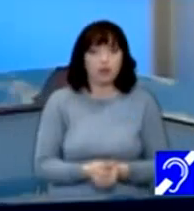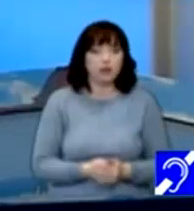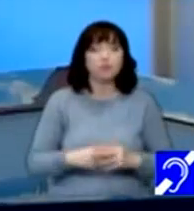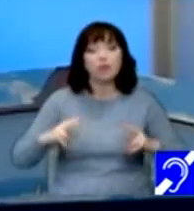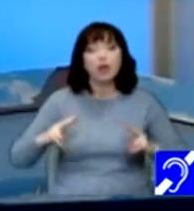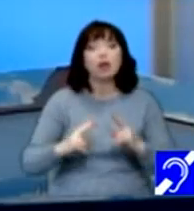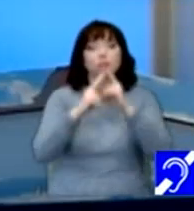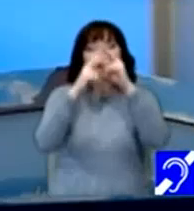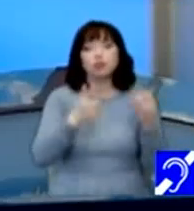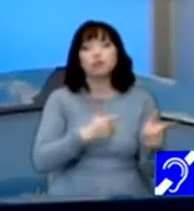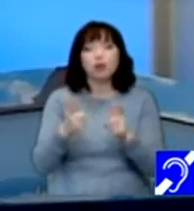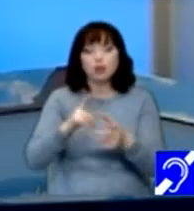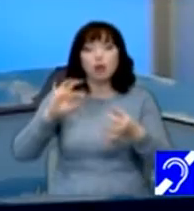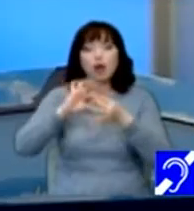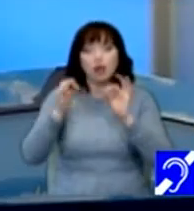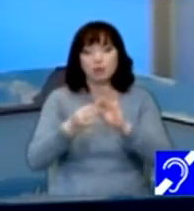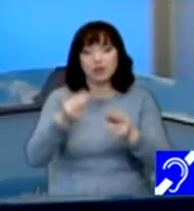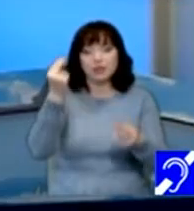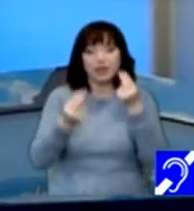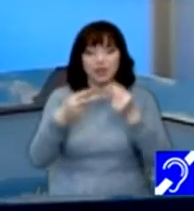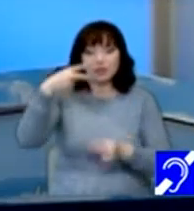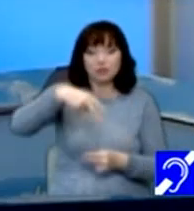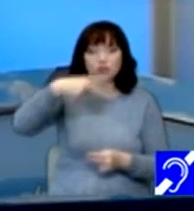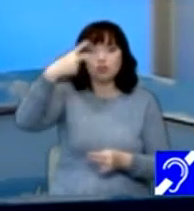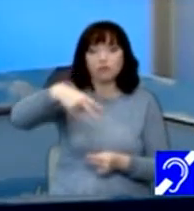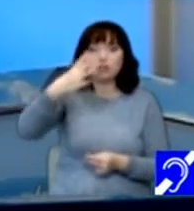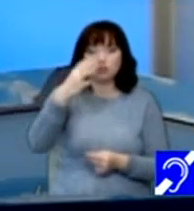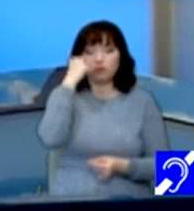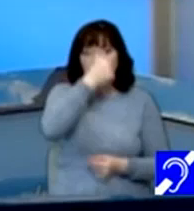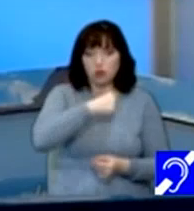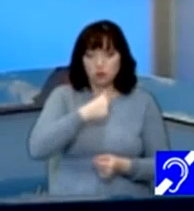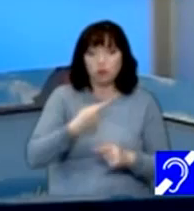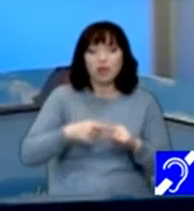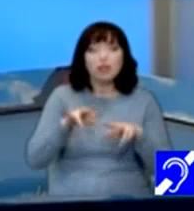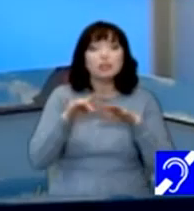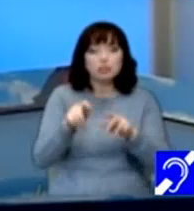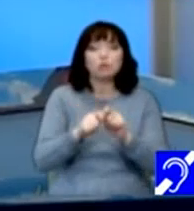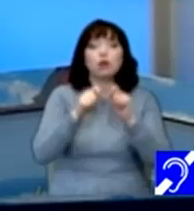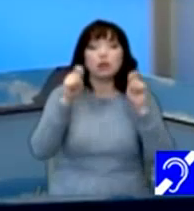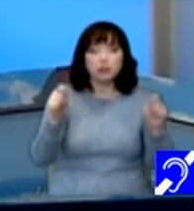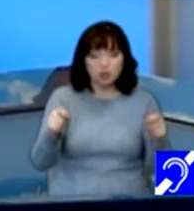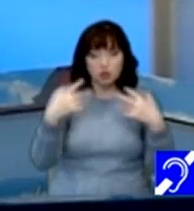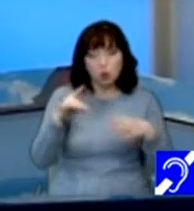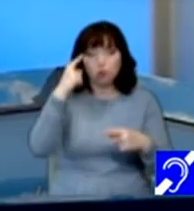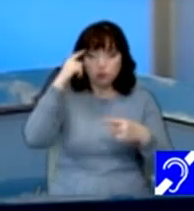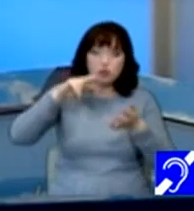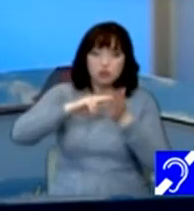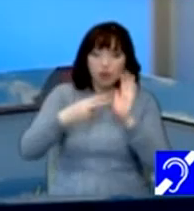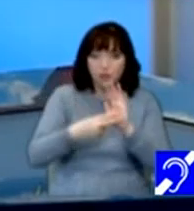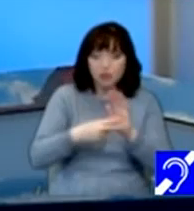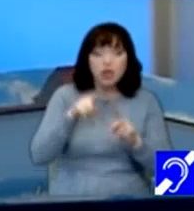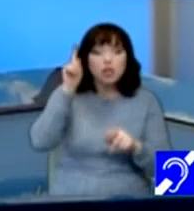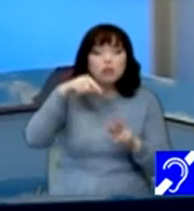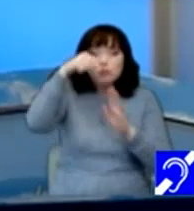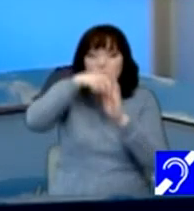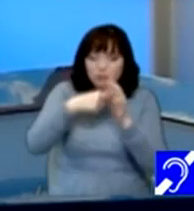Parisul se pregătește pentru Jocurile Olimpice din 2024. Ceremonia de deschidere a fost deja gândită până la cele mai